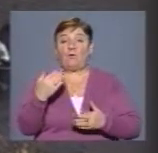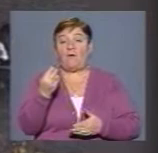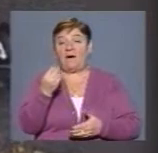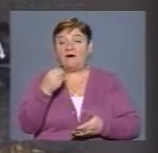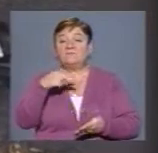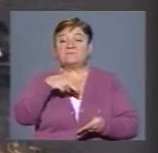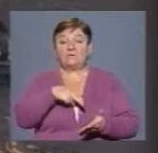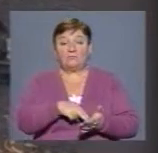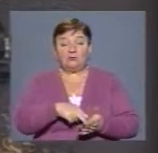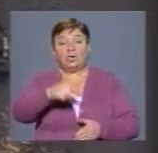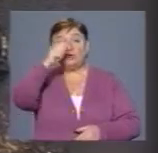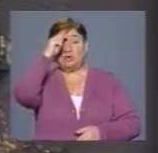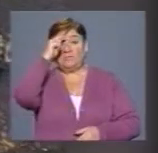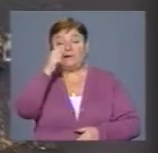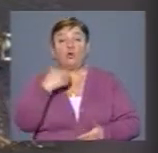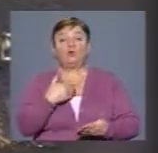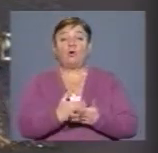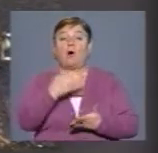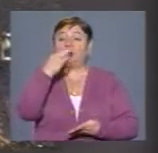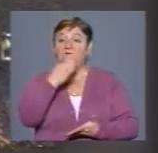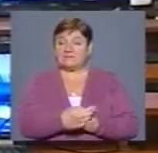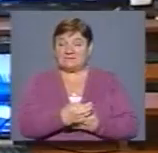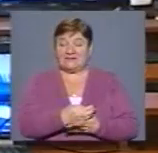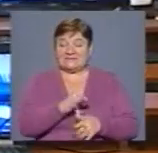встановлюють. Чоловіка притягнуть до відповідальності.